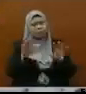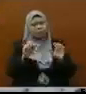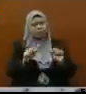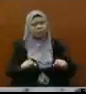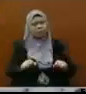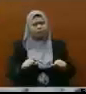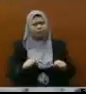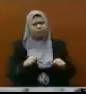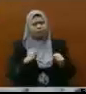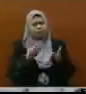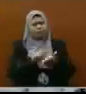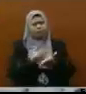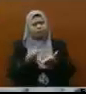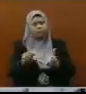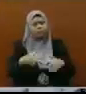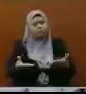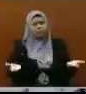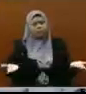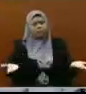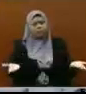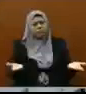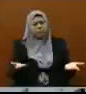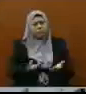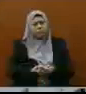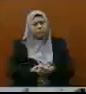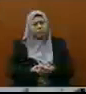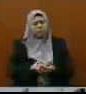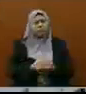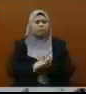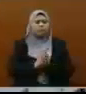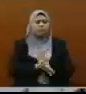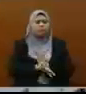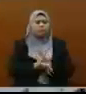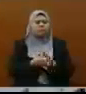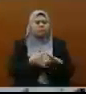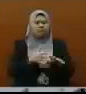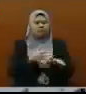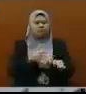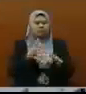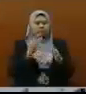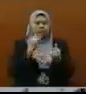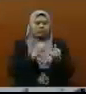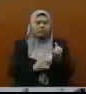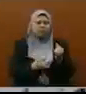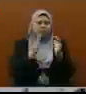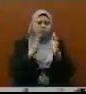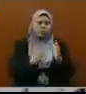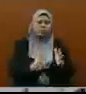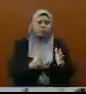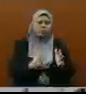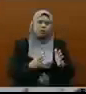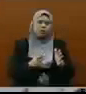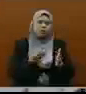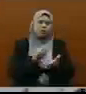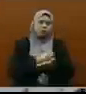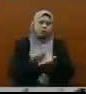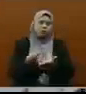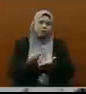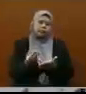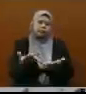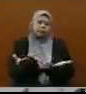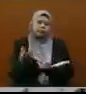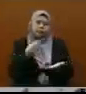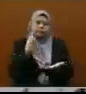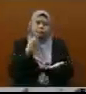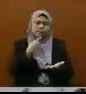dapat dimiliki oleh mereka-mereka ini, jadi ianya akan jadi lambakan dan akhirnya orang lain yang tidak sepatutnya akan memperolehi